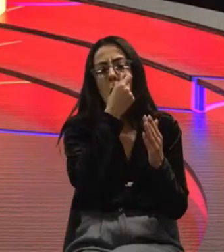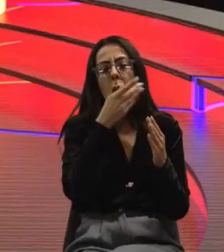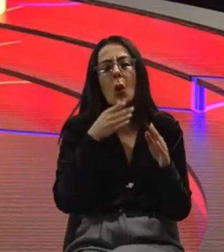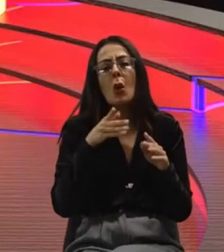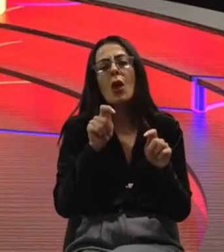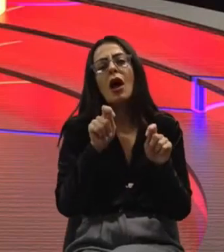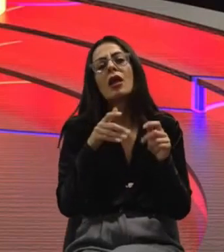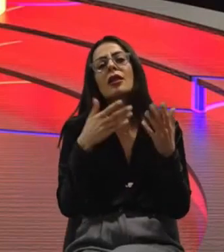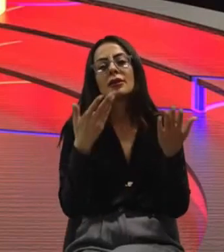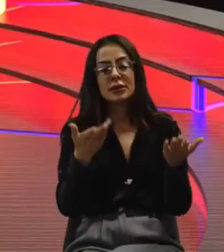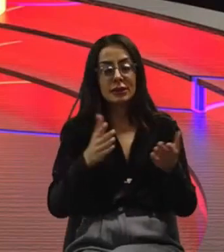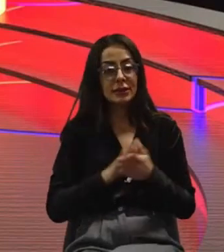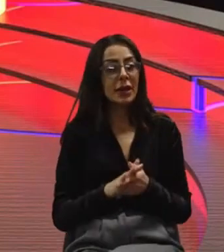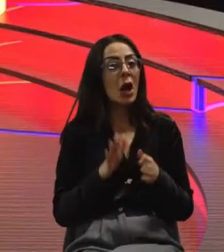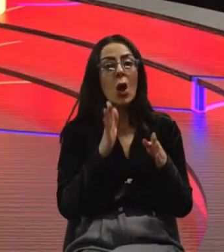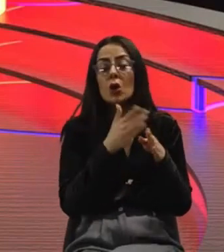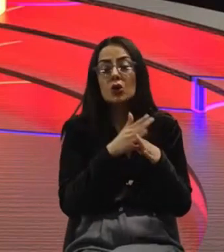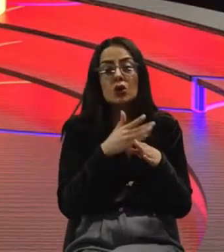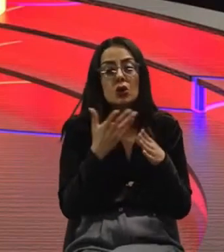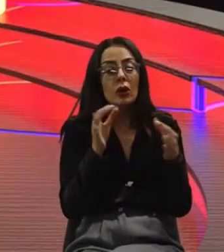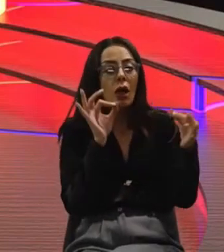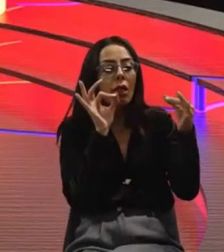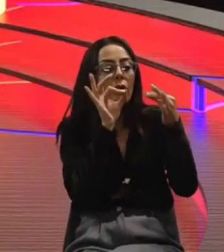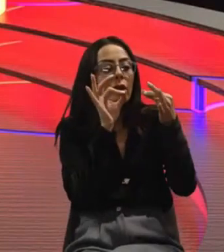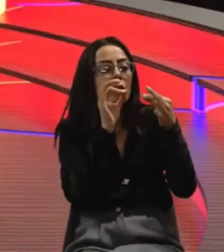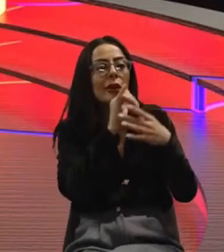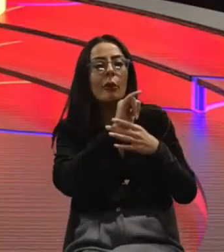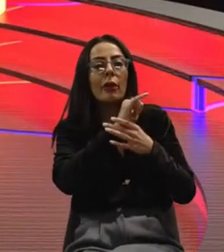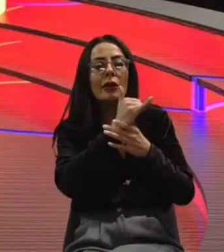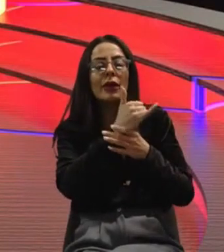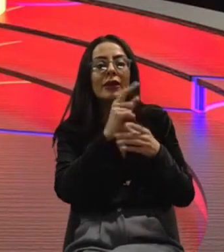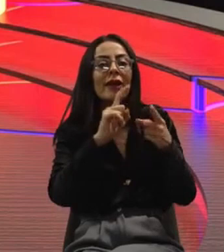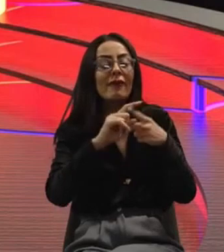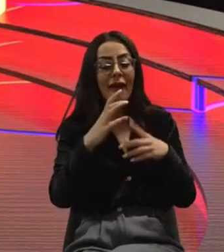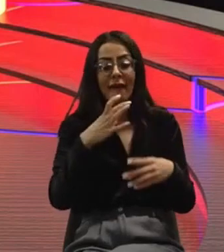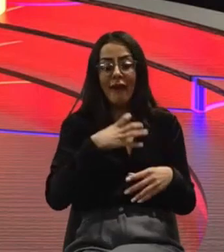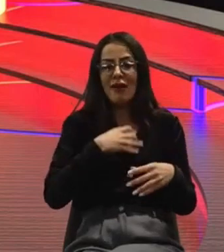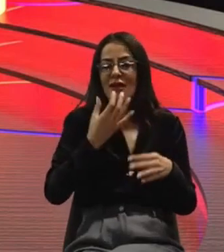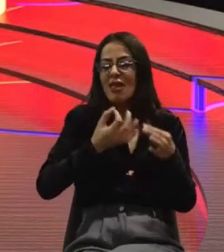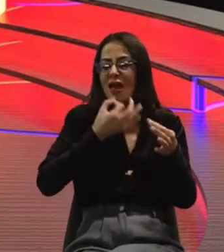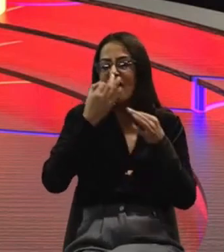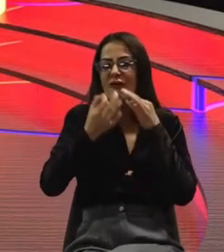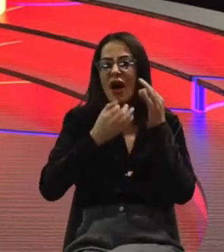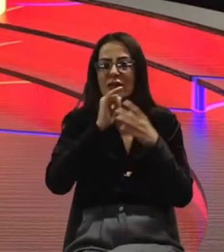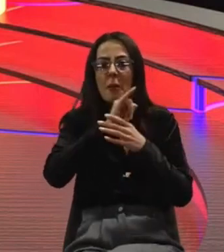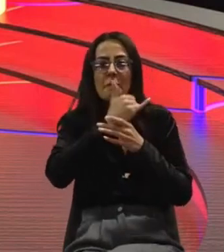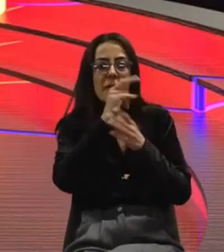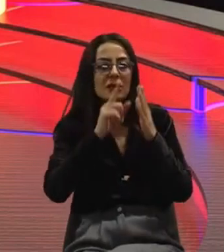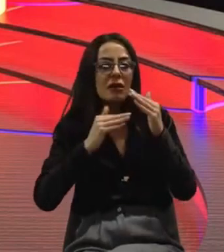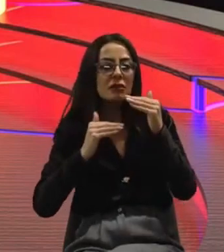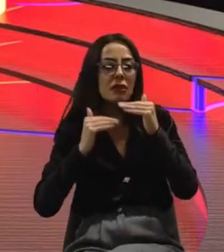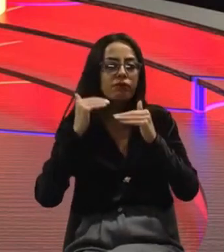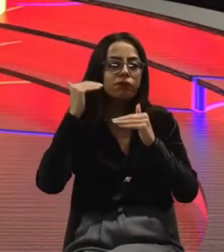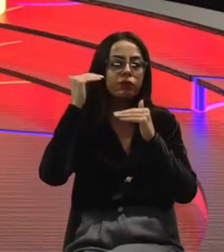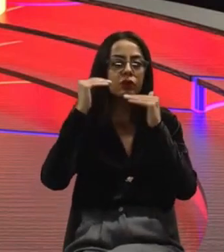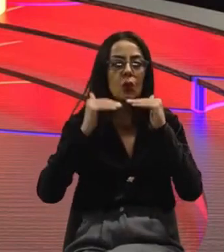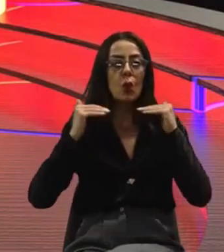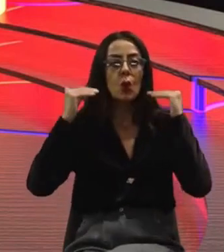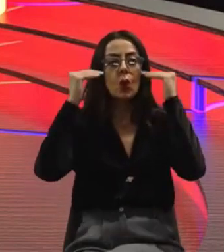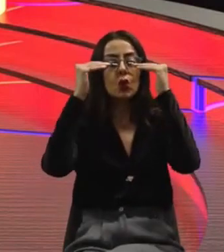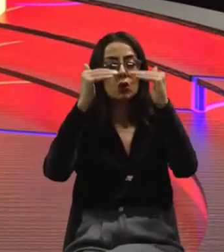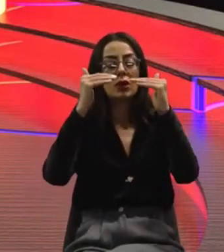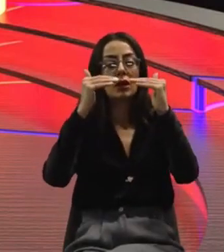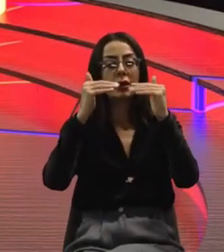1 numaralı etken Çünkü bu sizin için becerinizi kendinizi ifade etme becerinizi arttıracaktır bunu